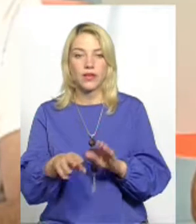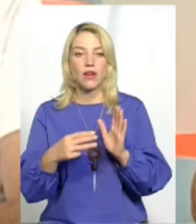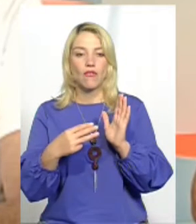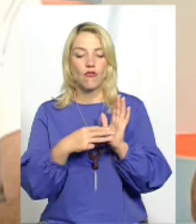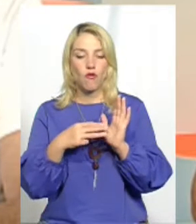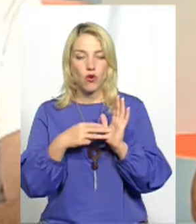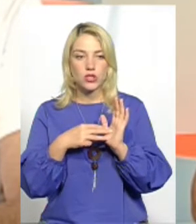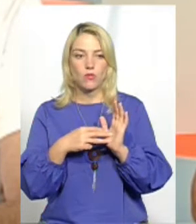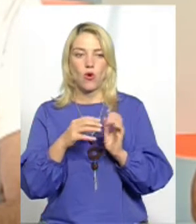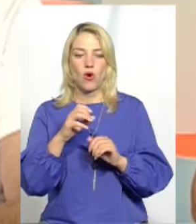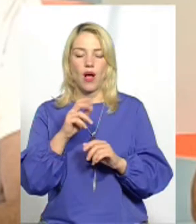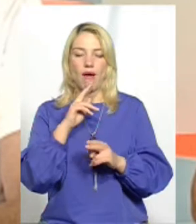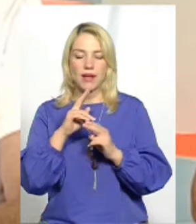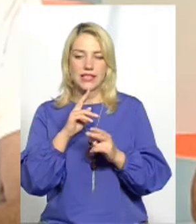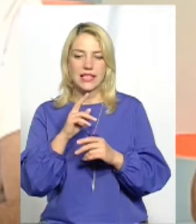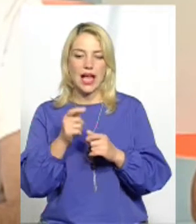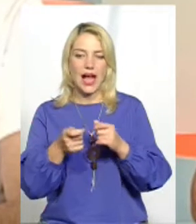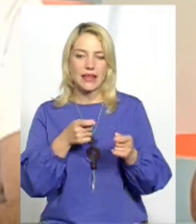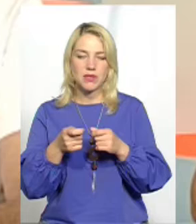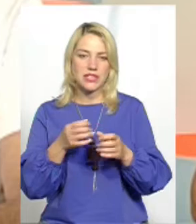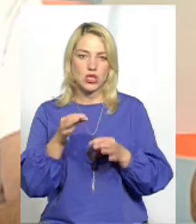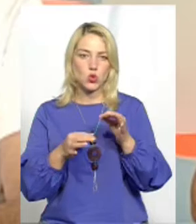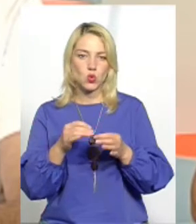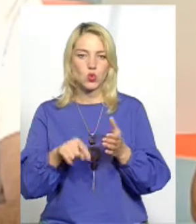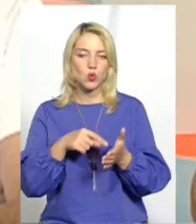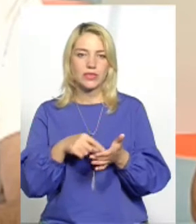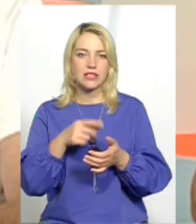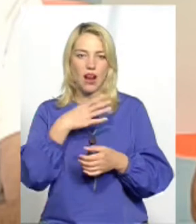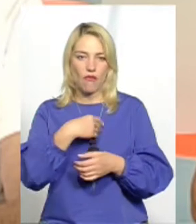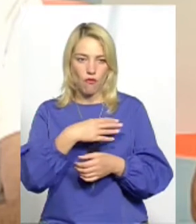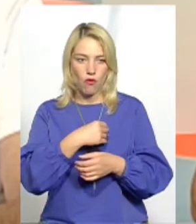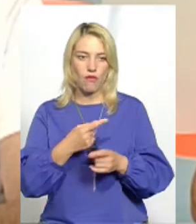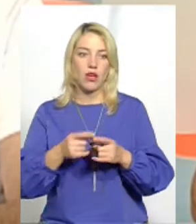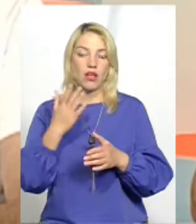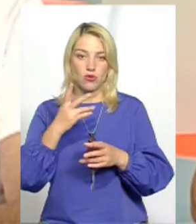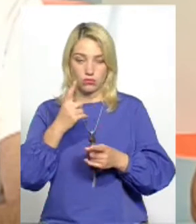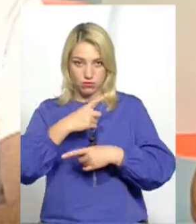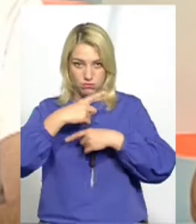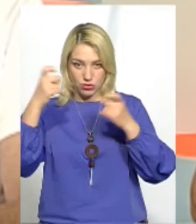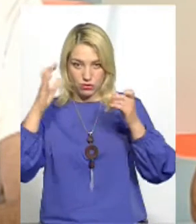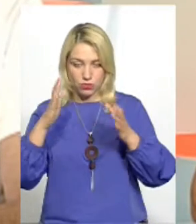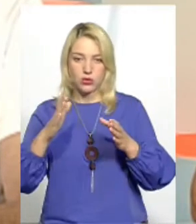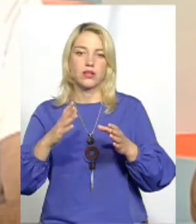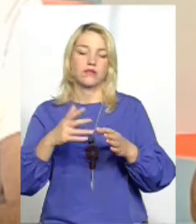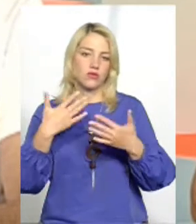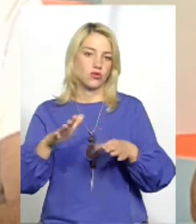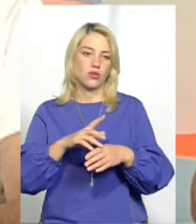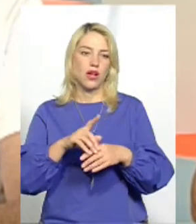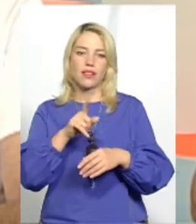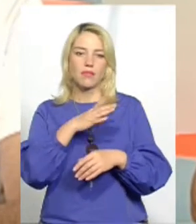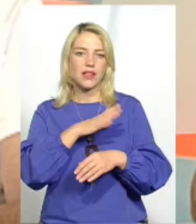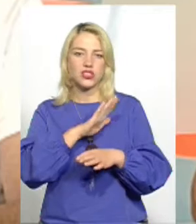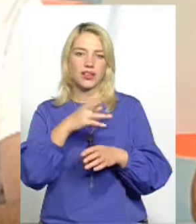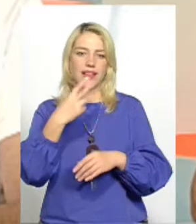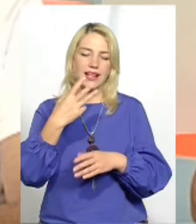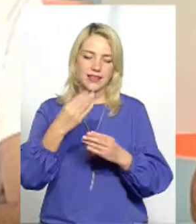8-го апеляційного адміністративного суду, який знаходиться в місті Львові, воно набирає чинності з моменту проголошення. Тобто там не чекається вже ні 30 днів, ні 10,